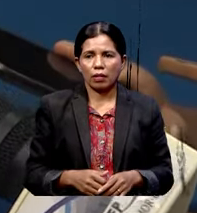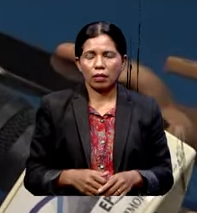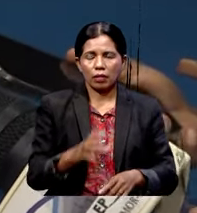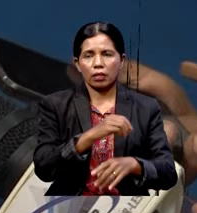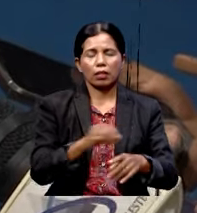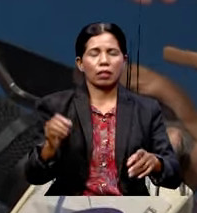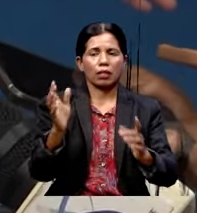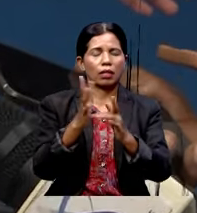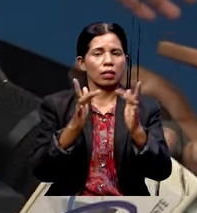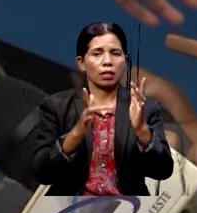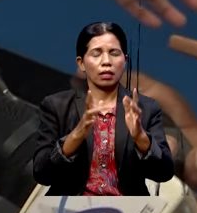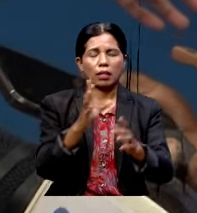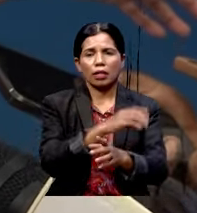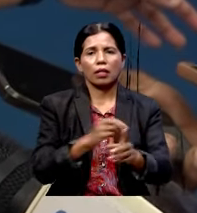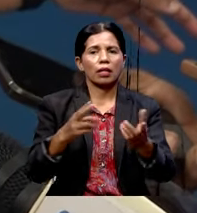Cruz amla kulia ma malu.